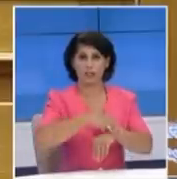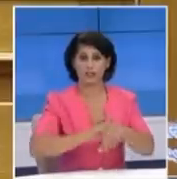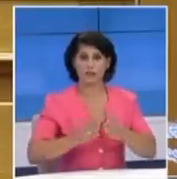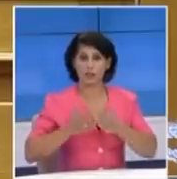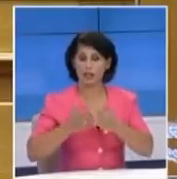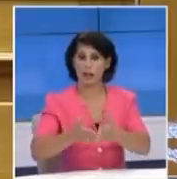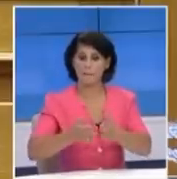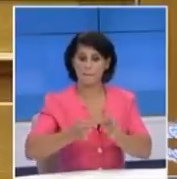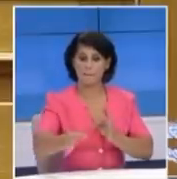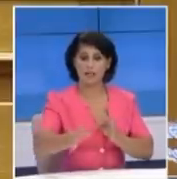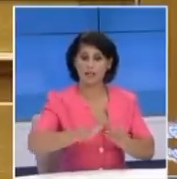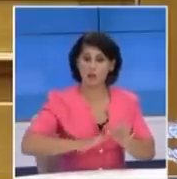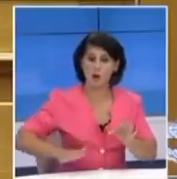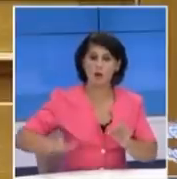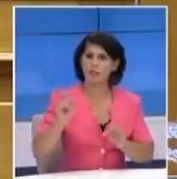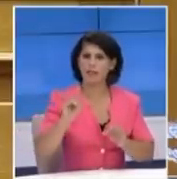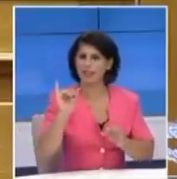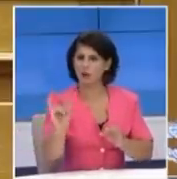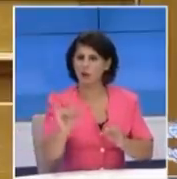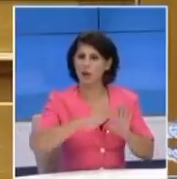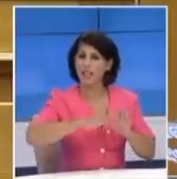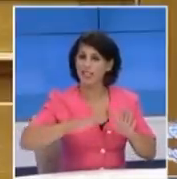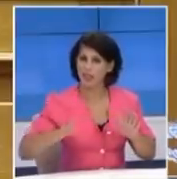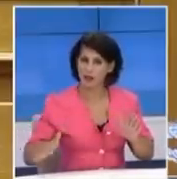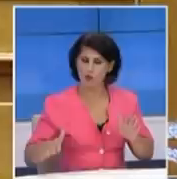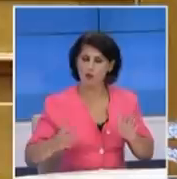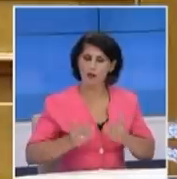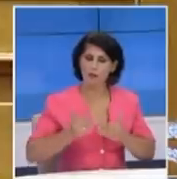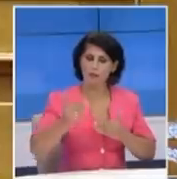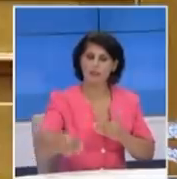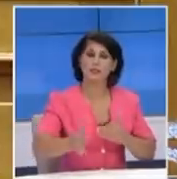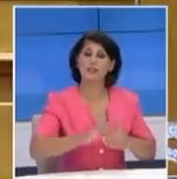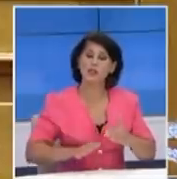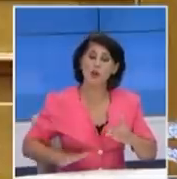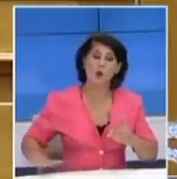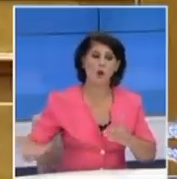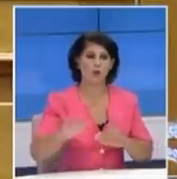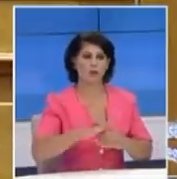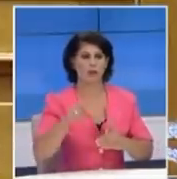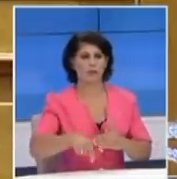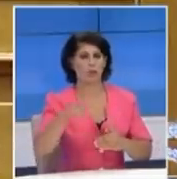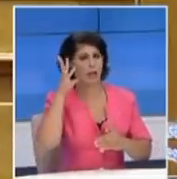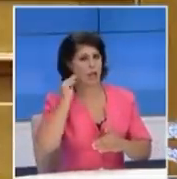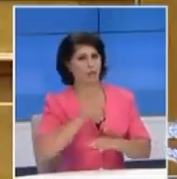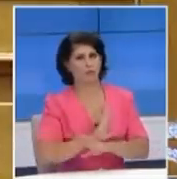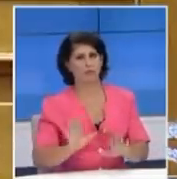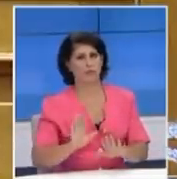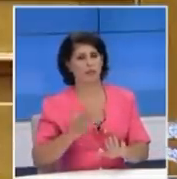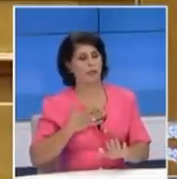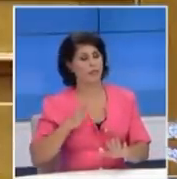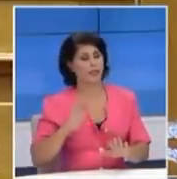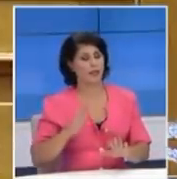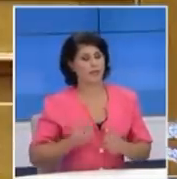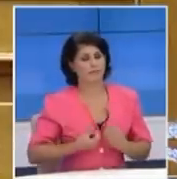το εύρος της Ελλάδος. Δεν είναι μόνο το Ιόνιο, είναι και το Αιγαίο. Επεκτείνετε τα παντού. Έτσι να σας ακούσουμε. Δεν έχω